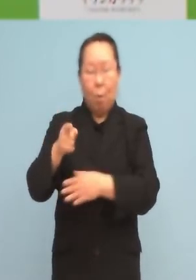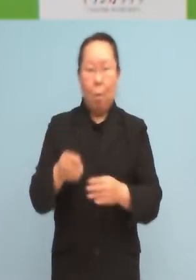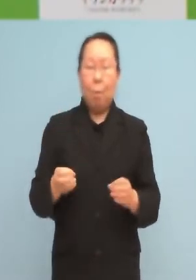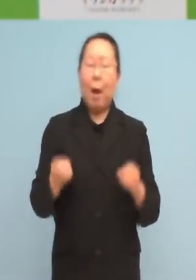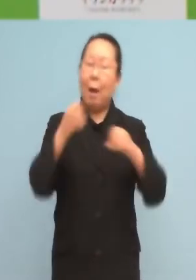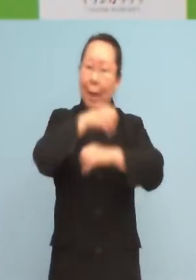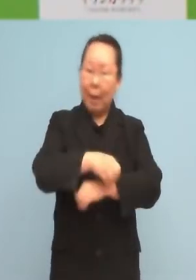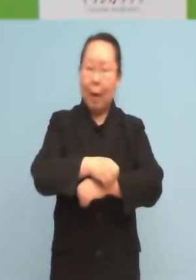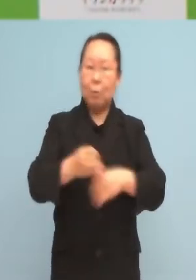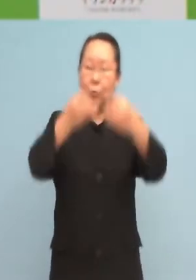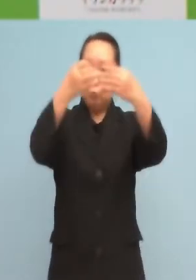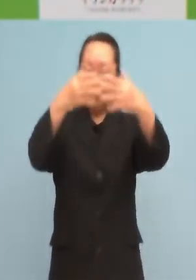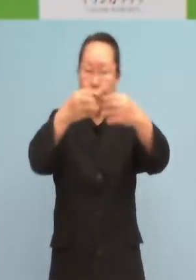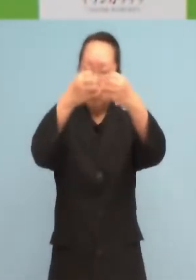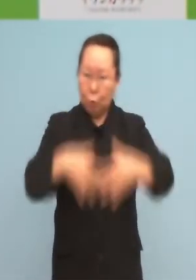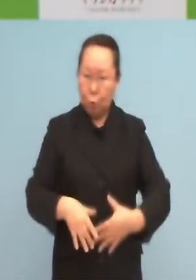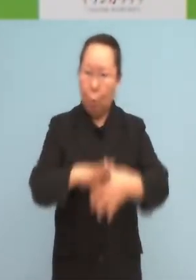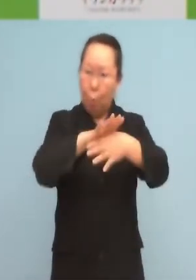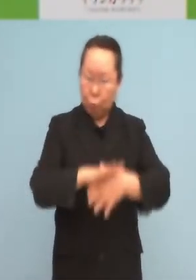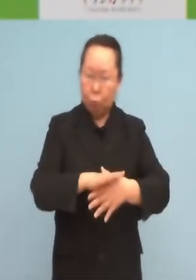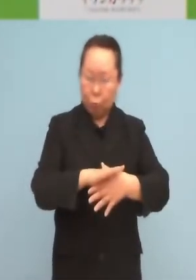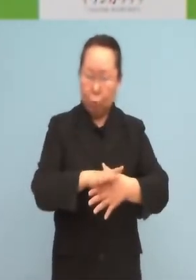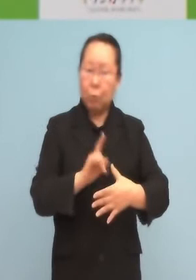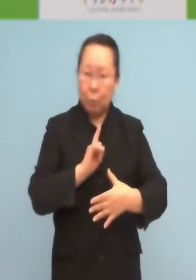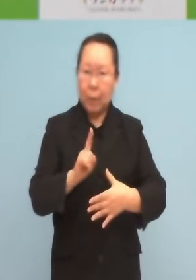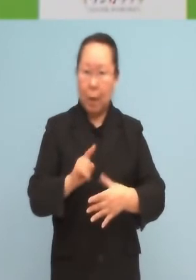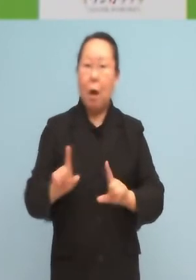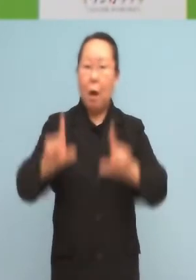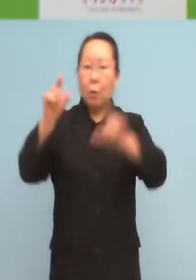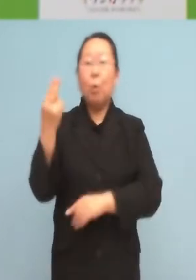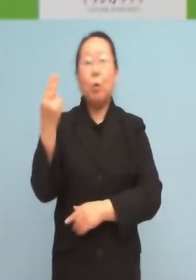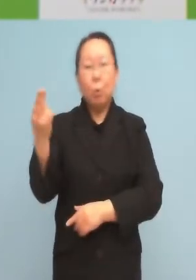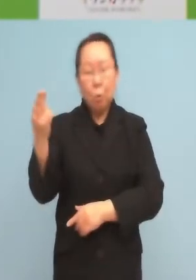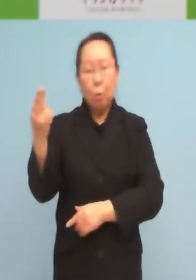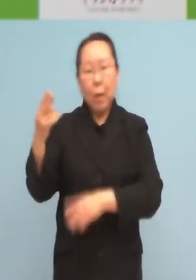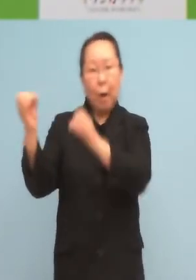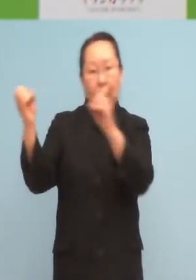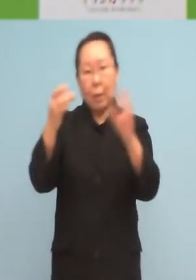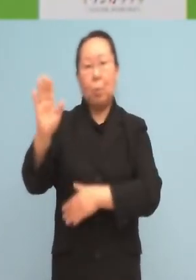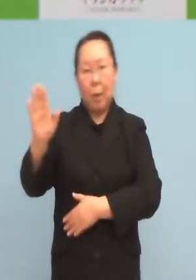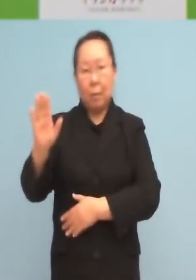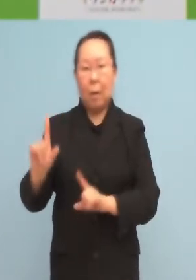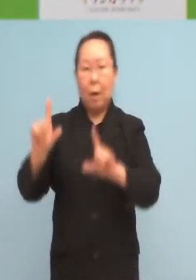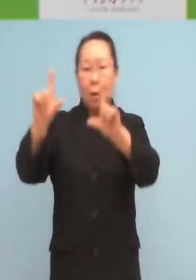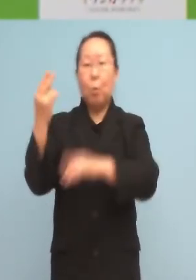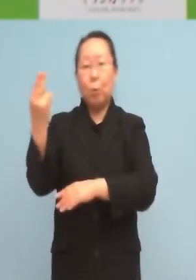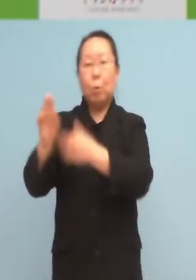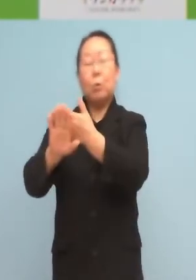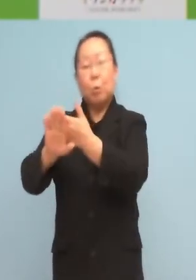款というんですか、他都府県の、東京都のことが話題に議論では出ておりましたが、東京都さん以外